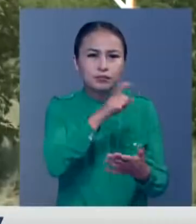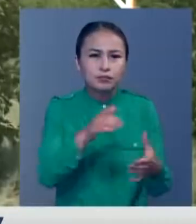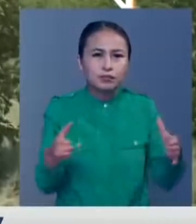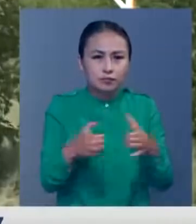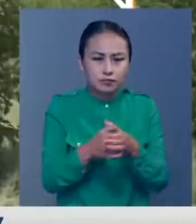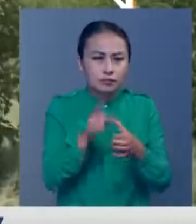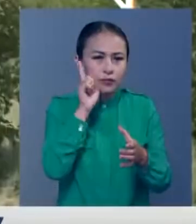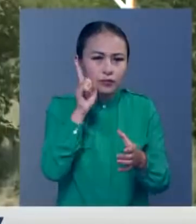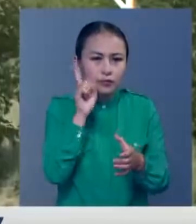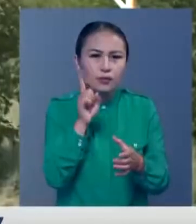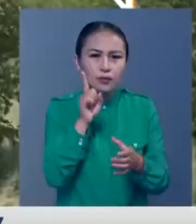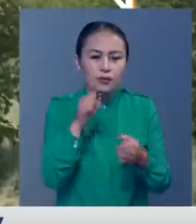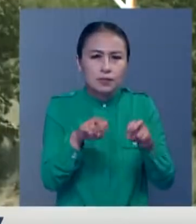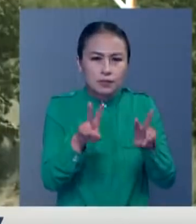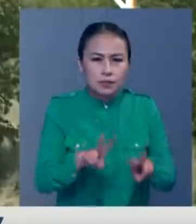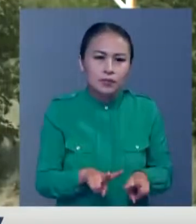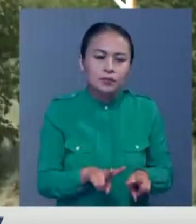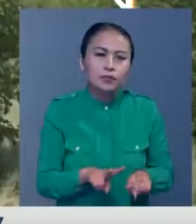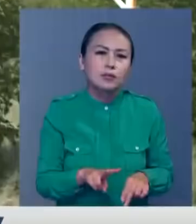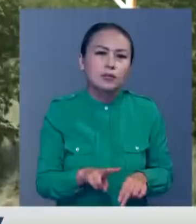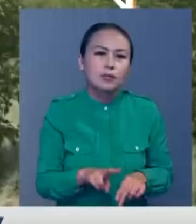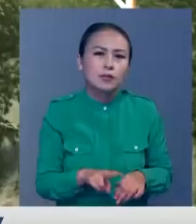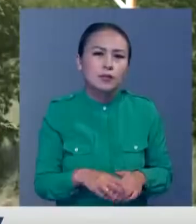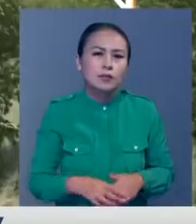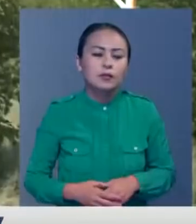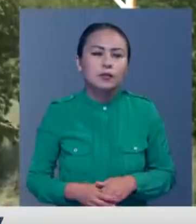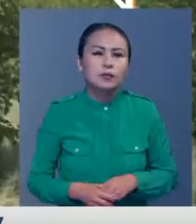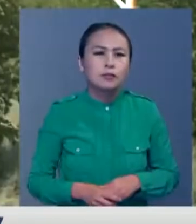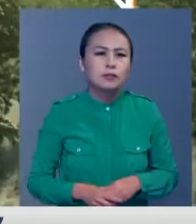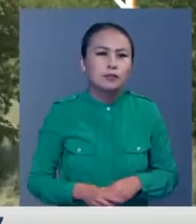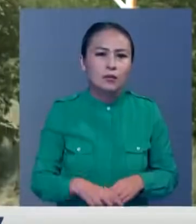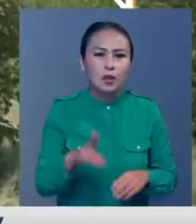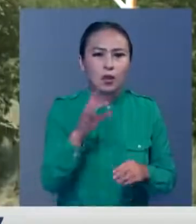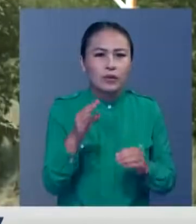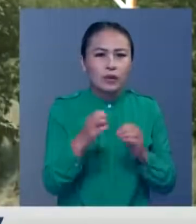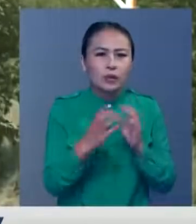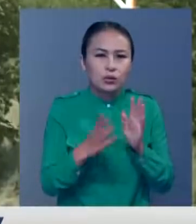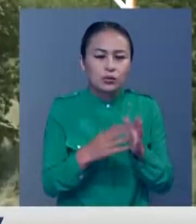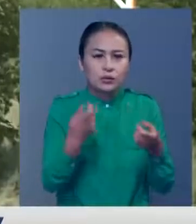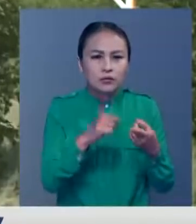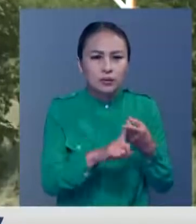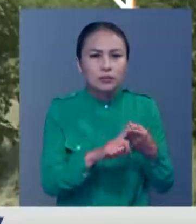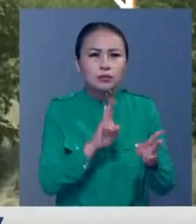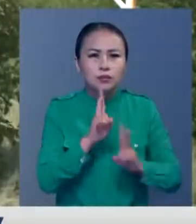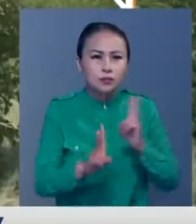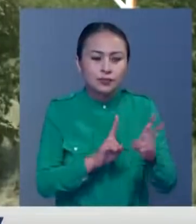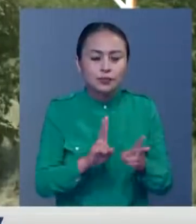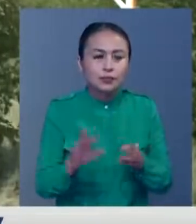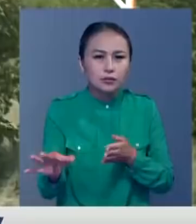кеткен. Арнай мониторинг тобымен, адалдық алан жобалық кеңсесімен және де COVID-19-мен шығып, сол шағымдарды